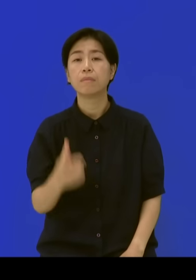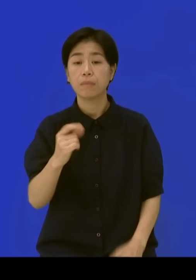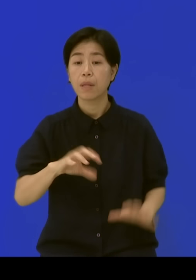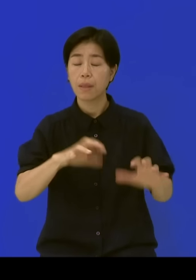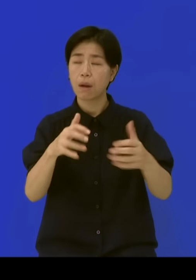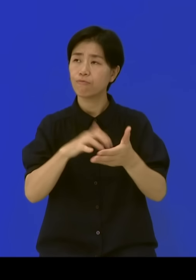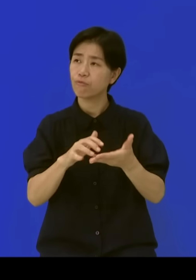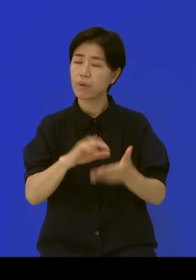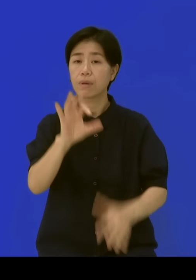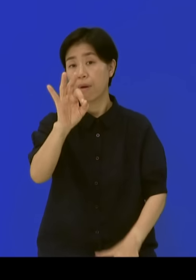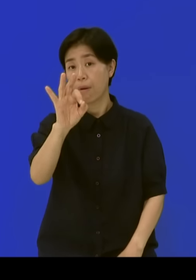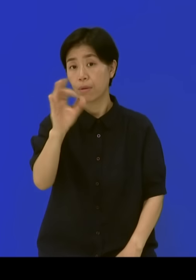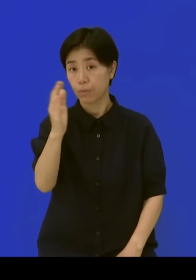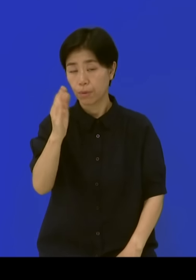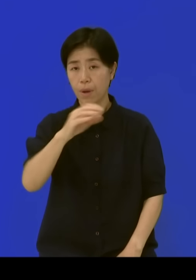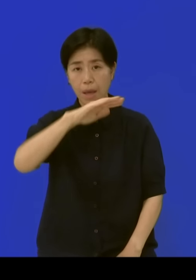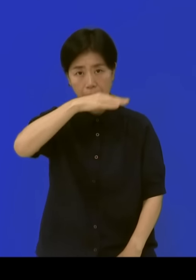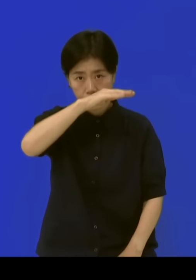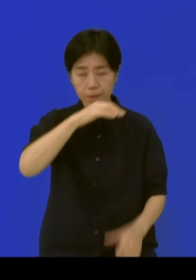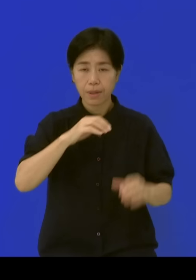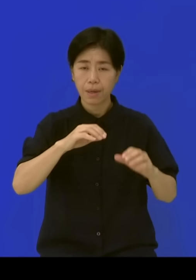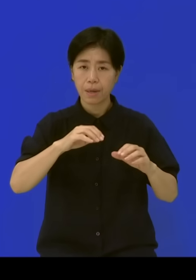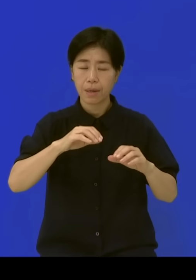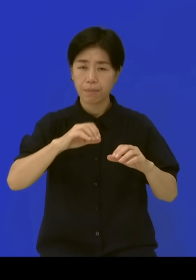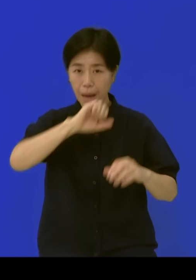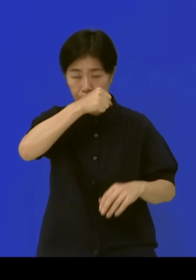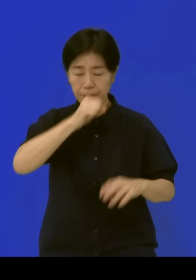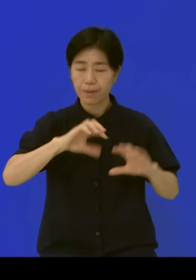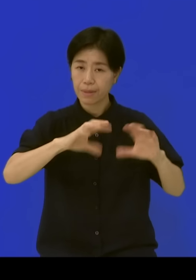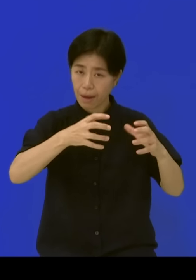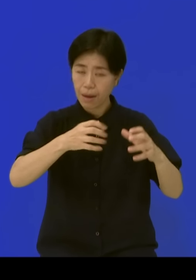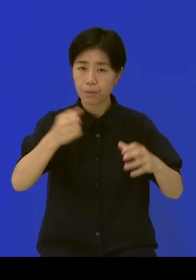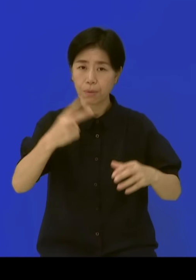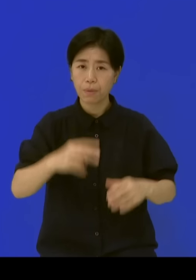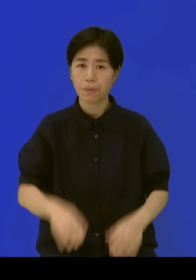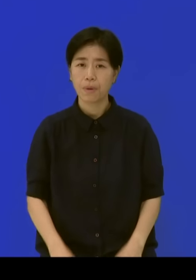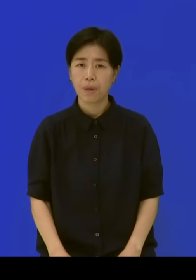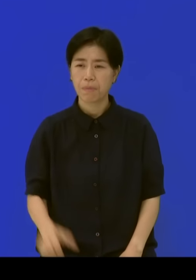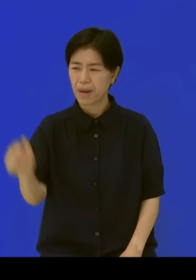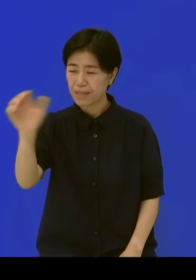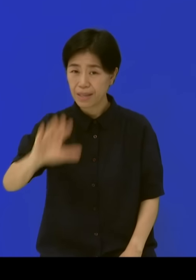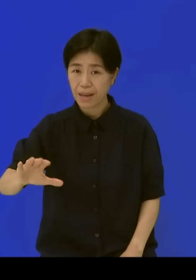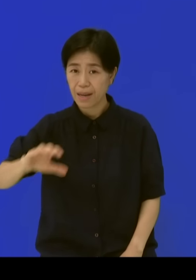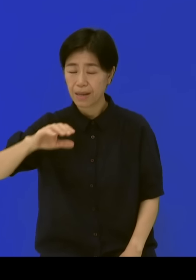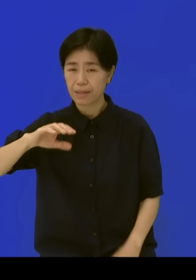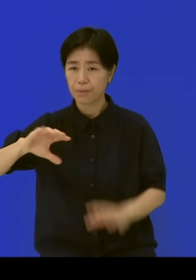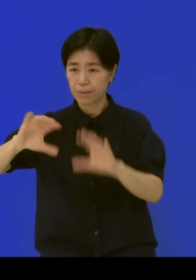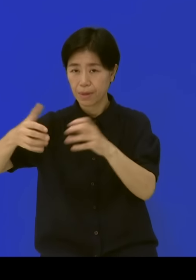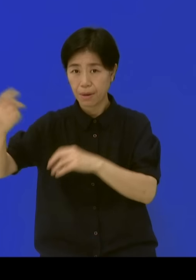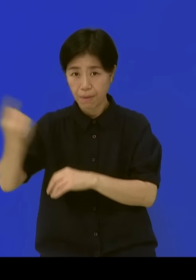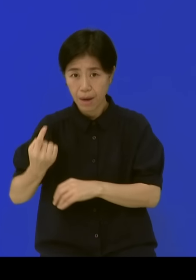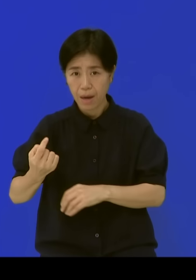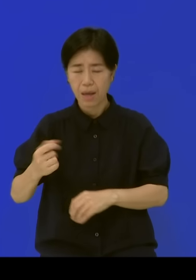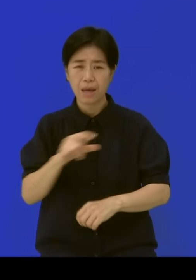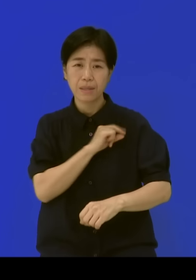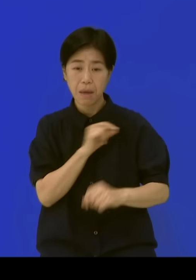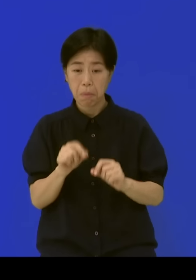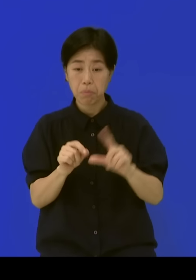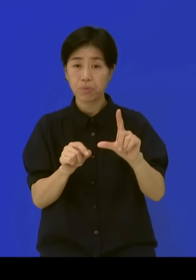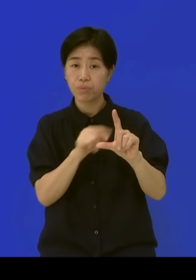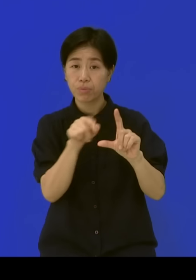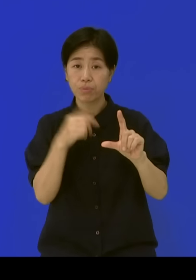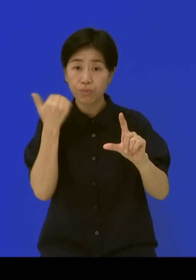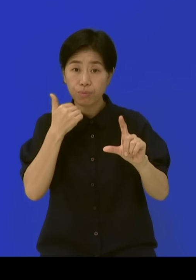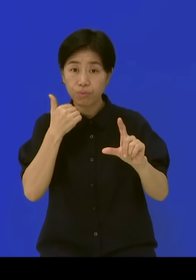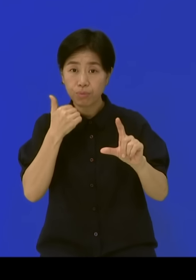정도에서 오셨는데 네네. 아프리카에서도 오시고 동남아에서도 오시고 네. 제일 많았던 분들은 조선족 아, 환자분들이셨어요. 그렇겠네요.